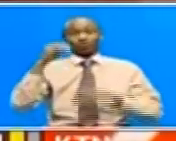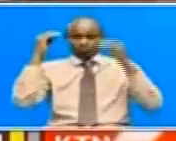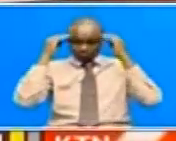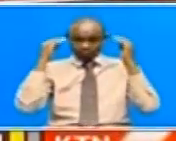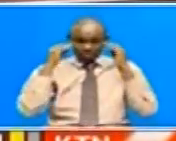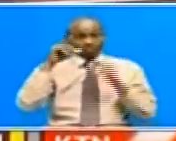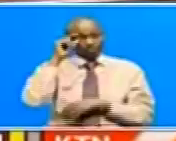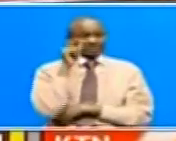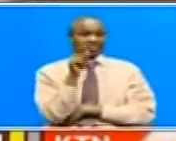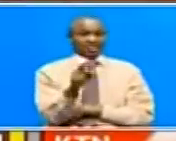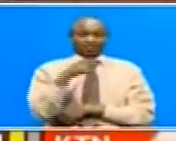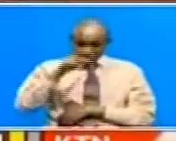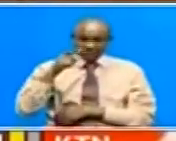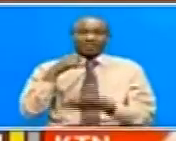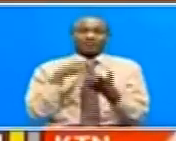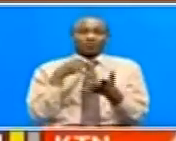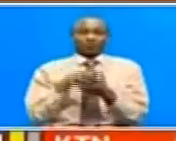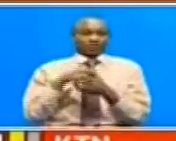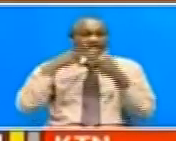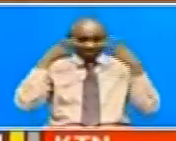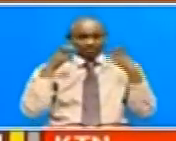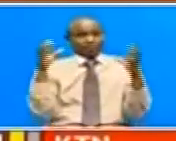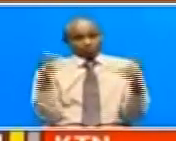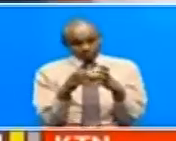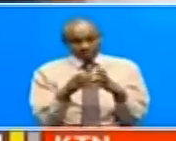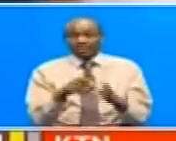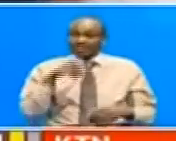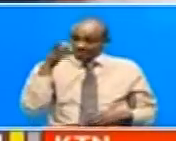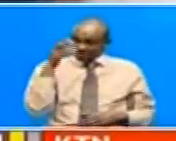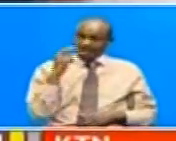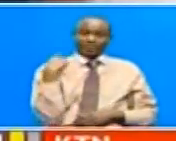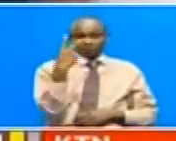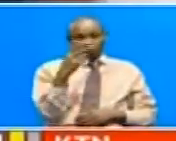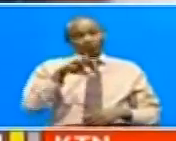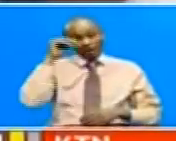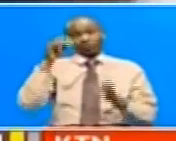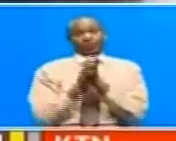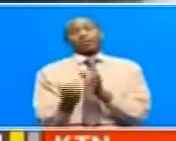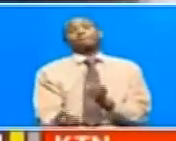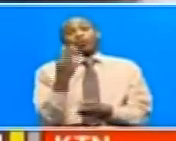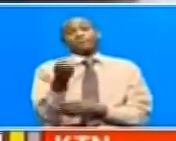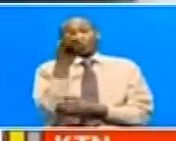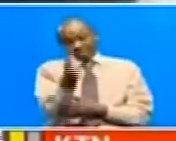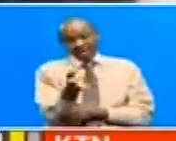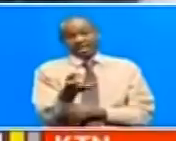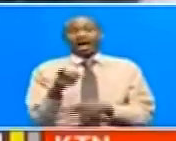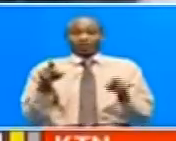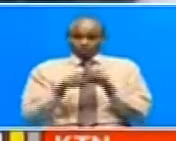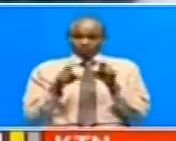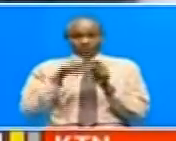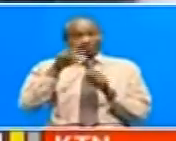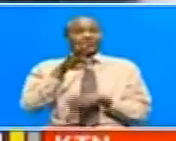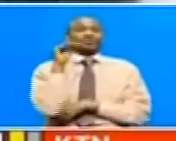kufunguliwa mashtaka ya kuwa mwanachama wa Al-Shabaab, kupatikana na vilipuzi kinyume cha sheria ndani ya nyumba yake, na pia kuhusishwa na